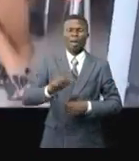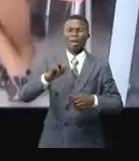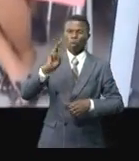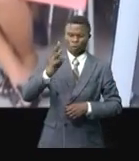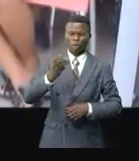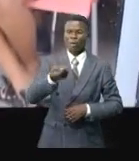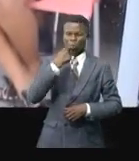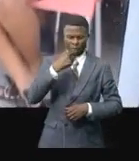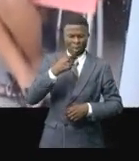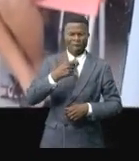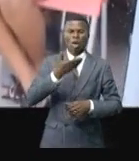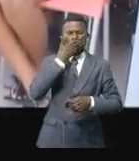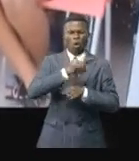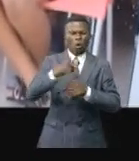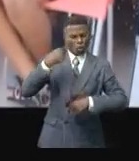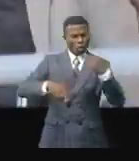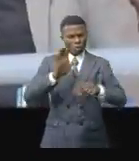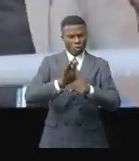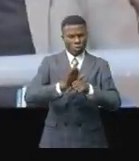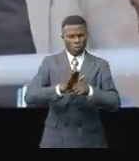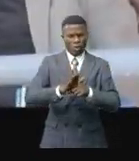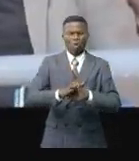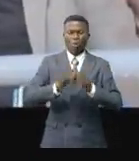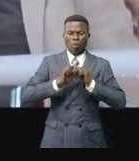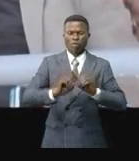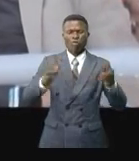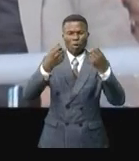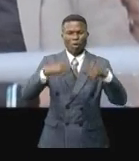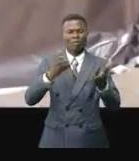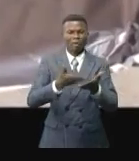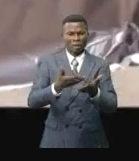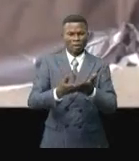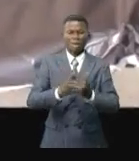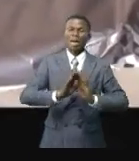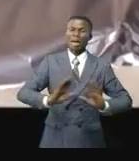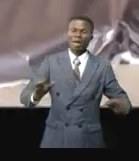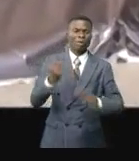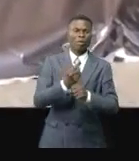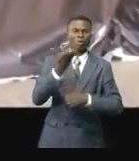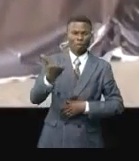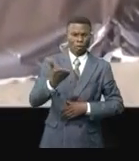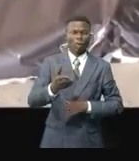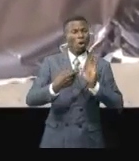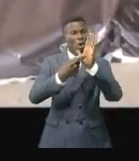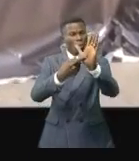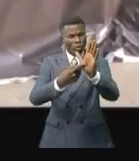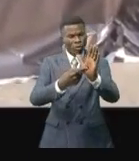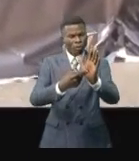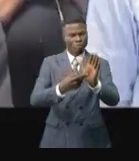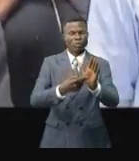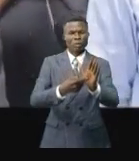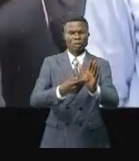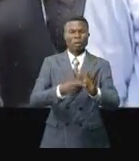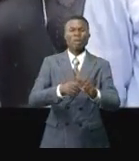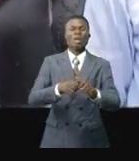les discussions étaient très avancées pour l'agrément. Le mérite du pharmacien Floribert Batangou sont révélés par l'exécutif du